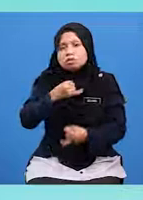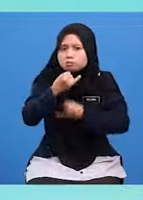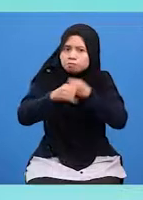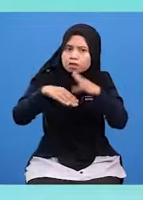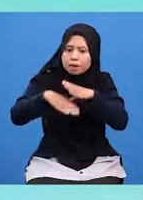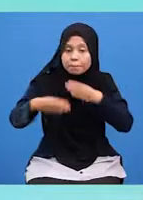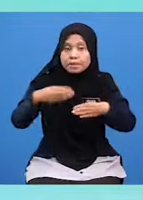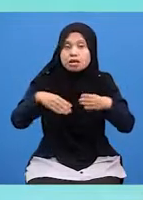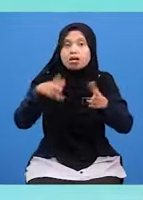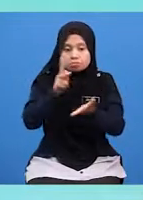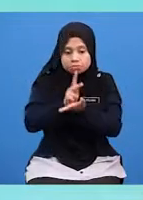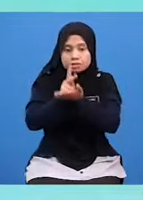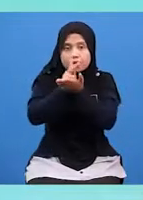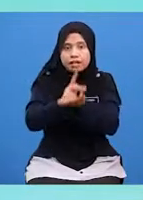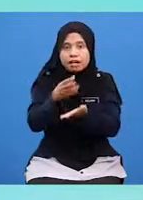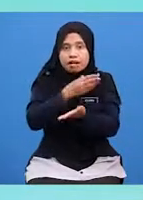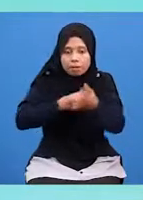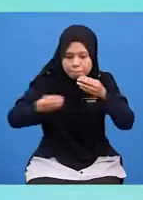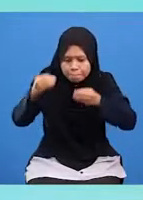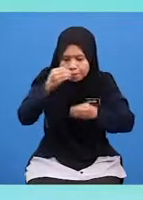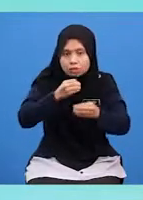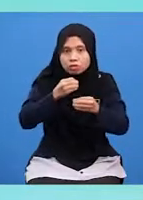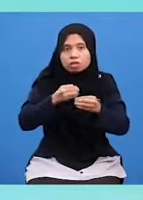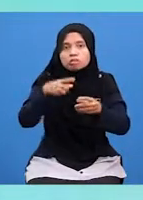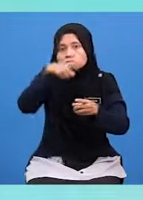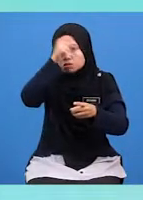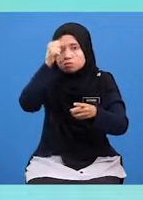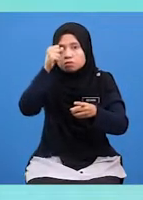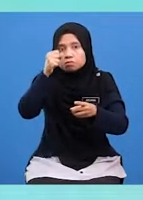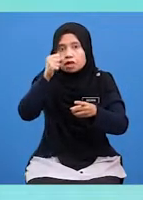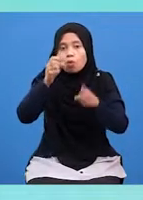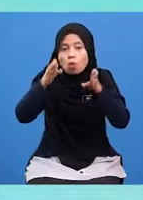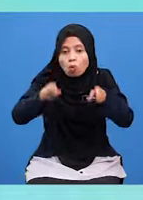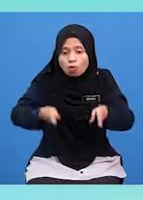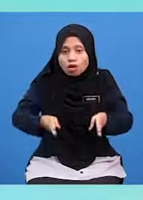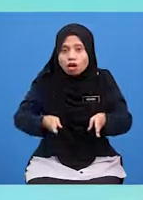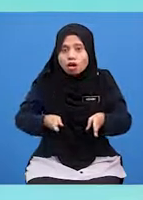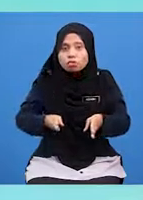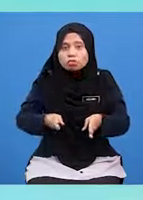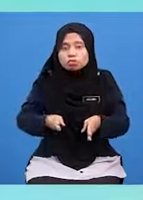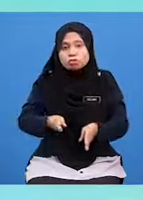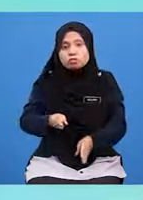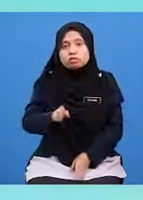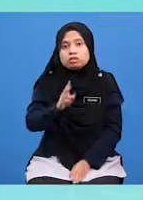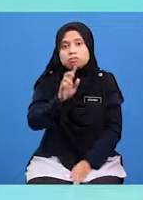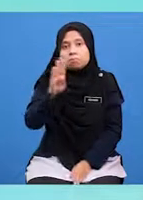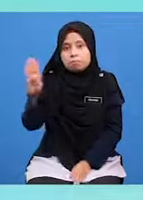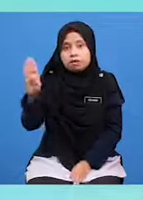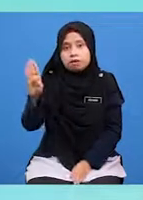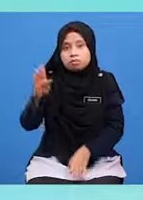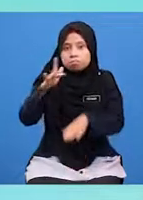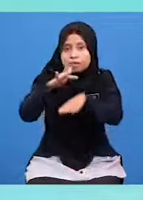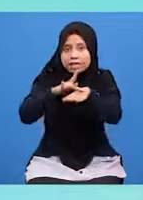dalam bidang pelayaran dan penerokaan menyebabkan sarjana barat menggelarnya The Prince of